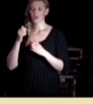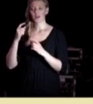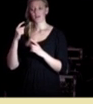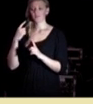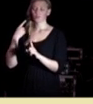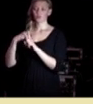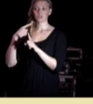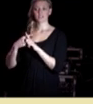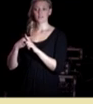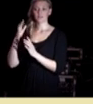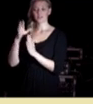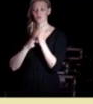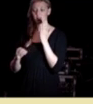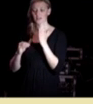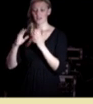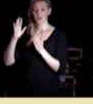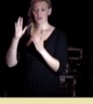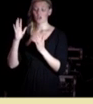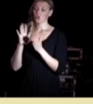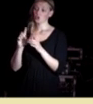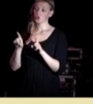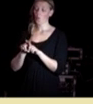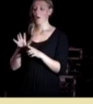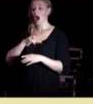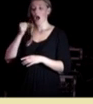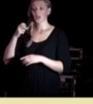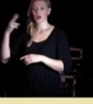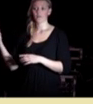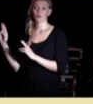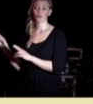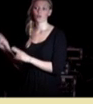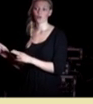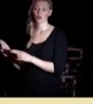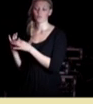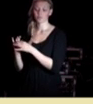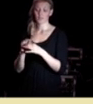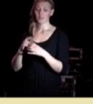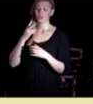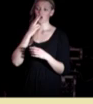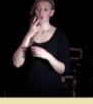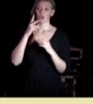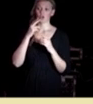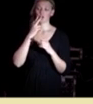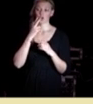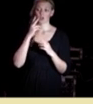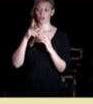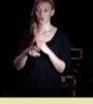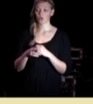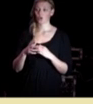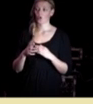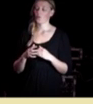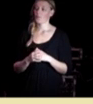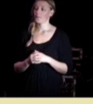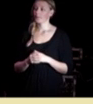gode positive resultater som for absolutt alle andre. Det samme gjelder studier knyttet til røykeslutt hos deprimerte